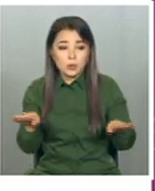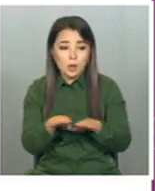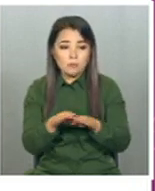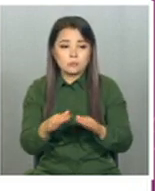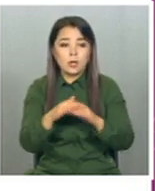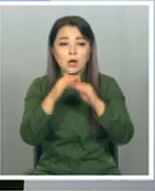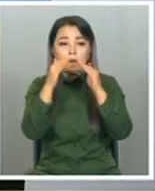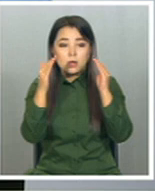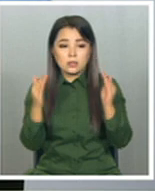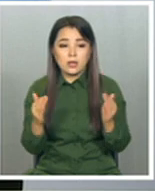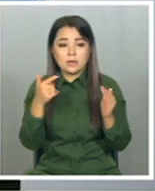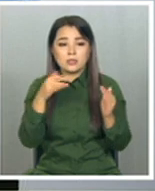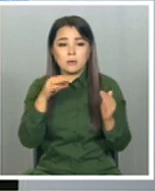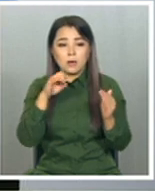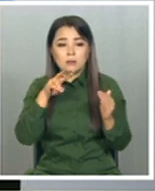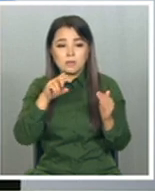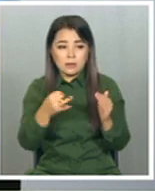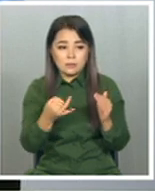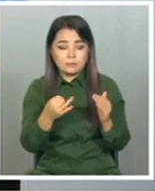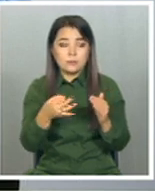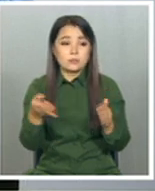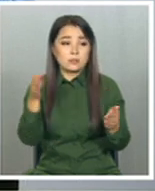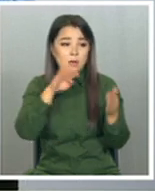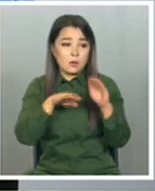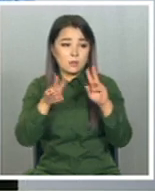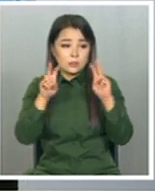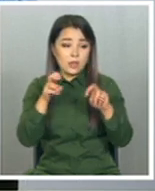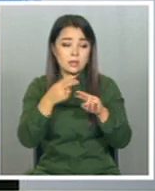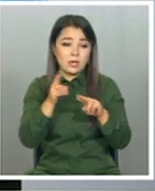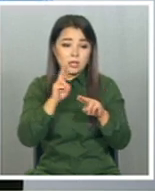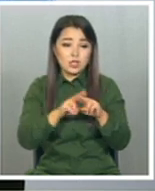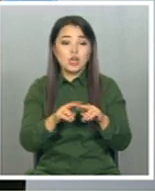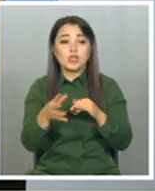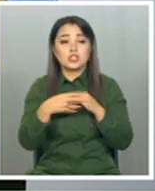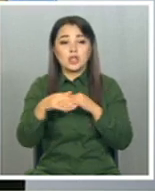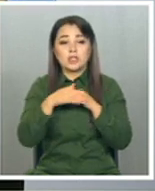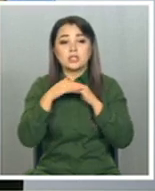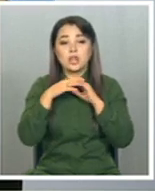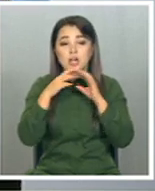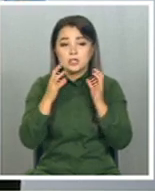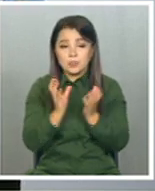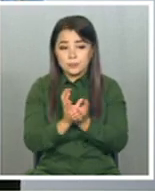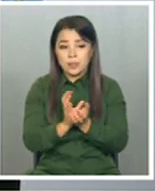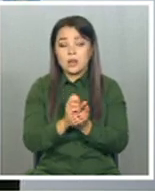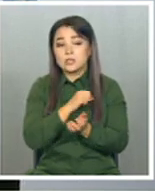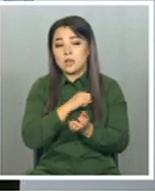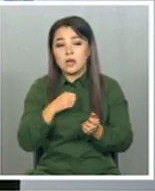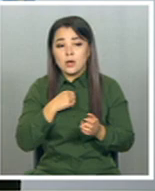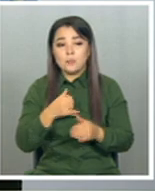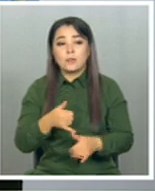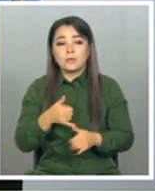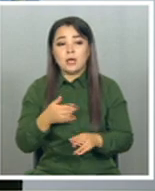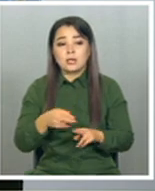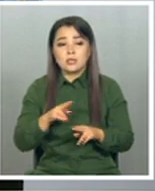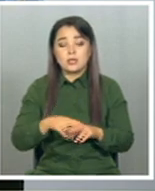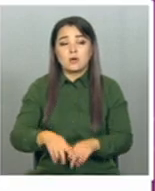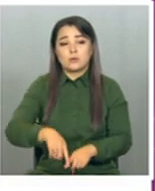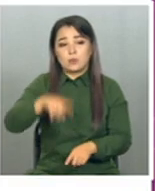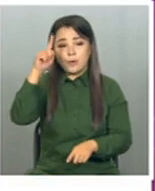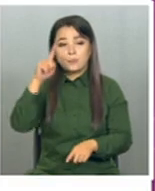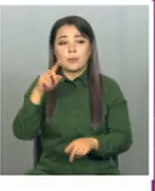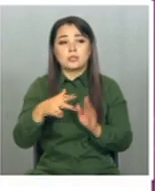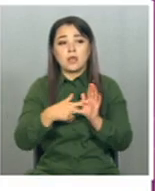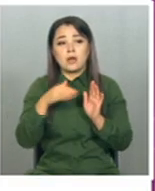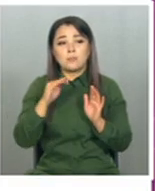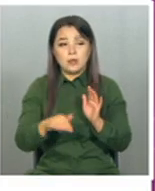болған тау, Гималай тауы. Онда жер шарындағы ең биік, биіктігі 8000 метрден асатын